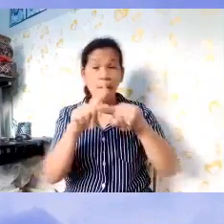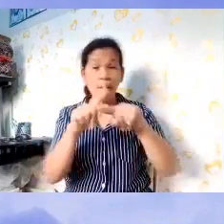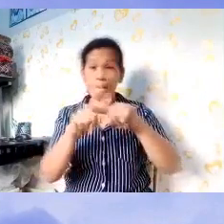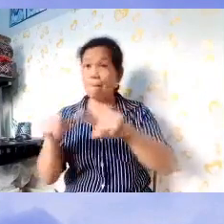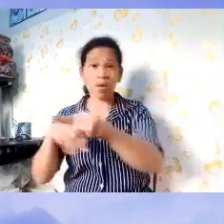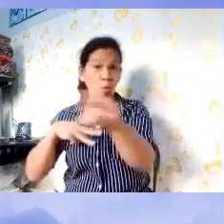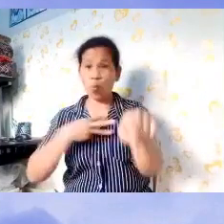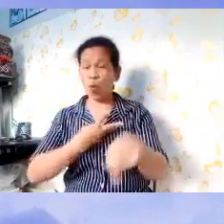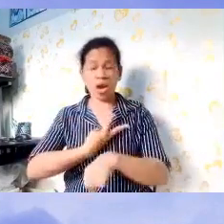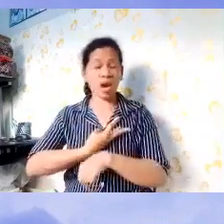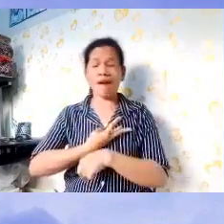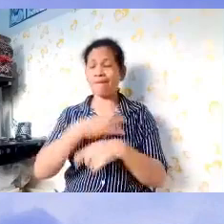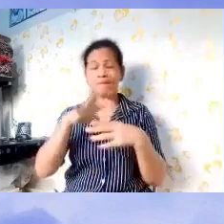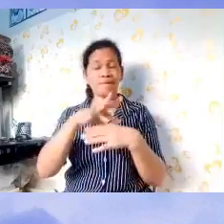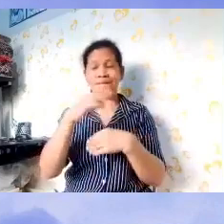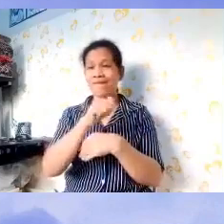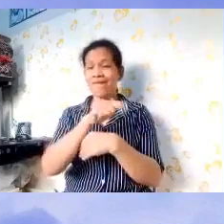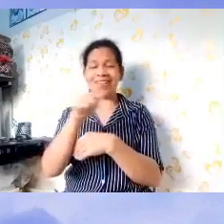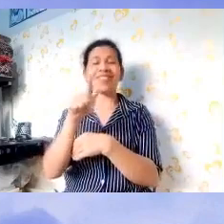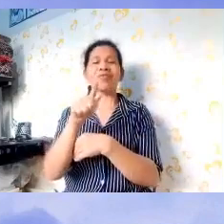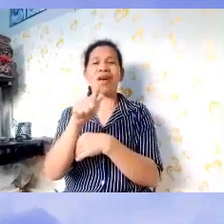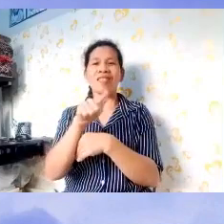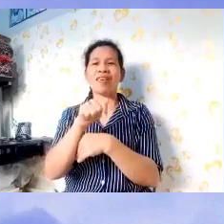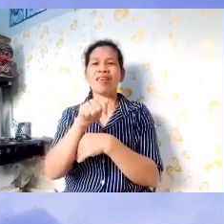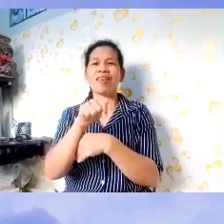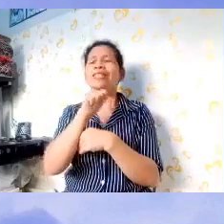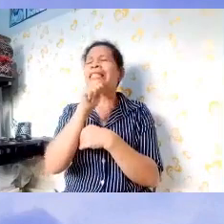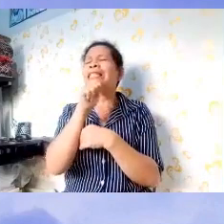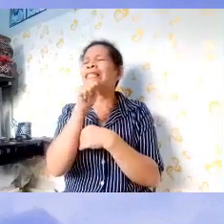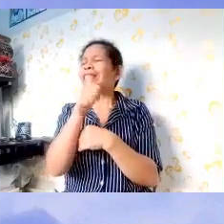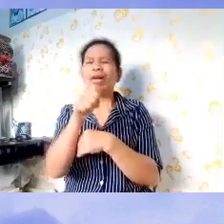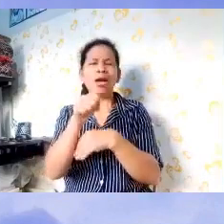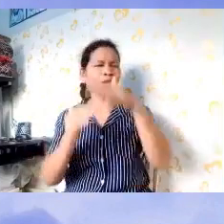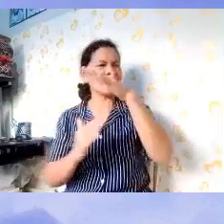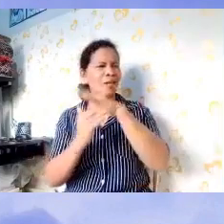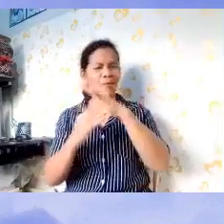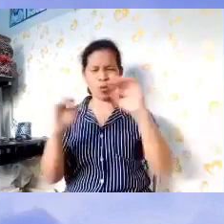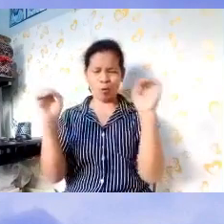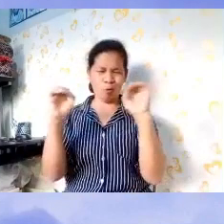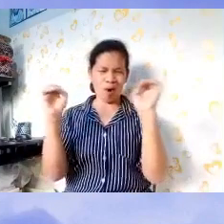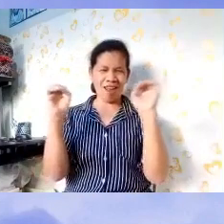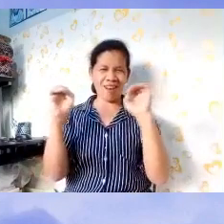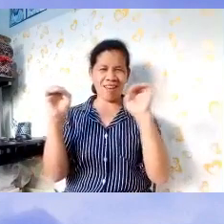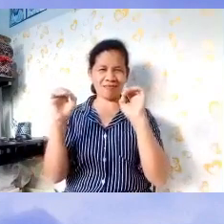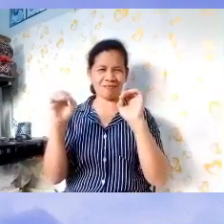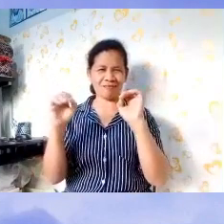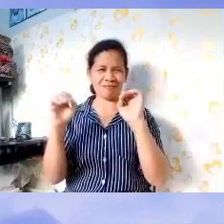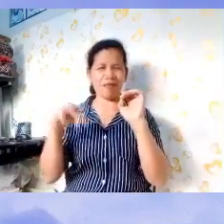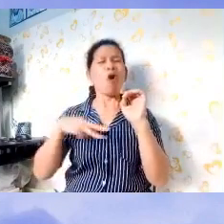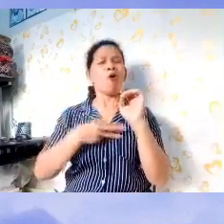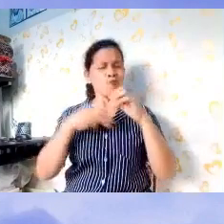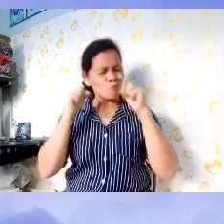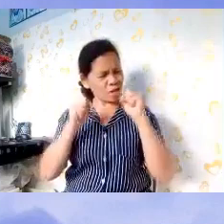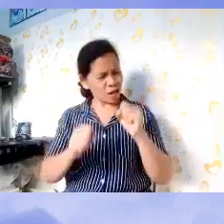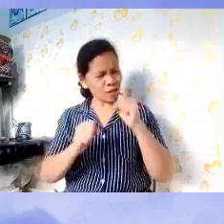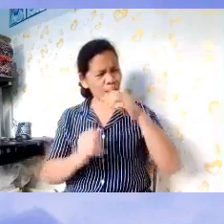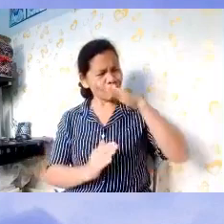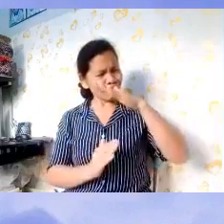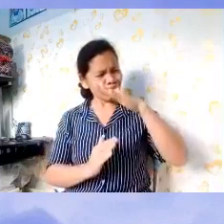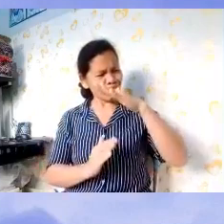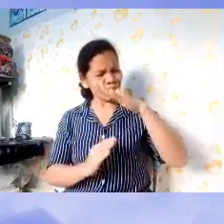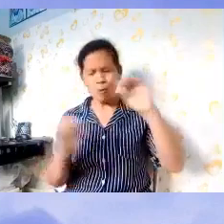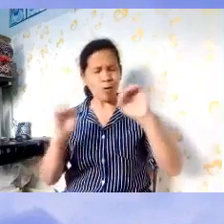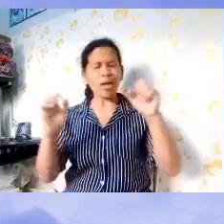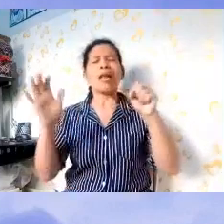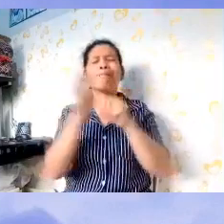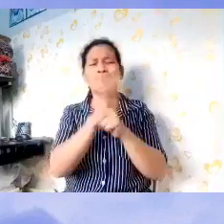kapatid, ay hindi naglalagay ng takda ang Panginoon. Pwede tayong mapuno ng, sabi nga ng